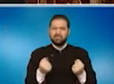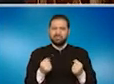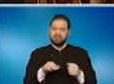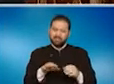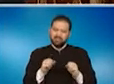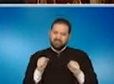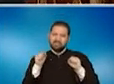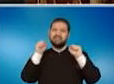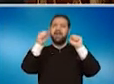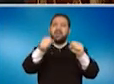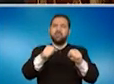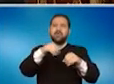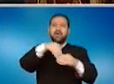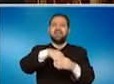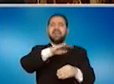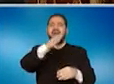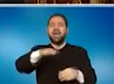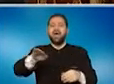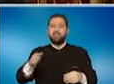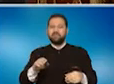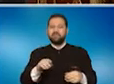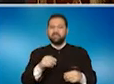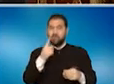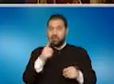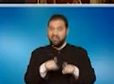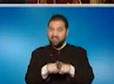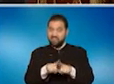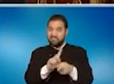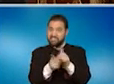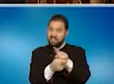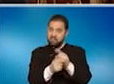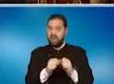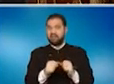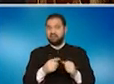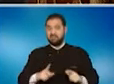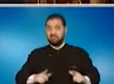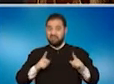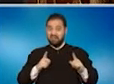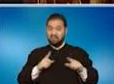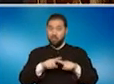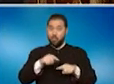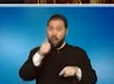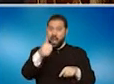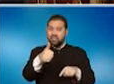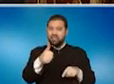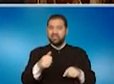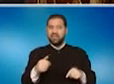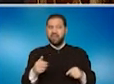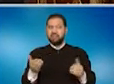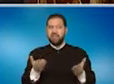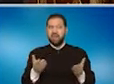fel de schimbare trăit concret. Altfel, pe care îl mai găsim noi